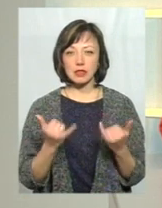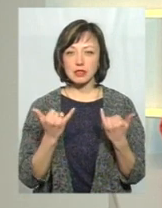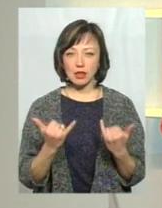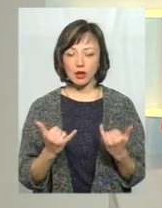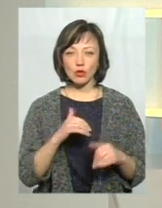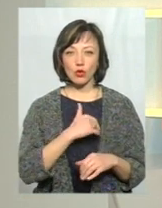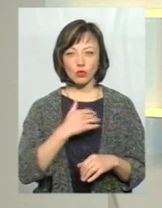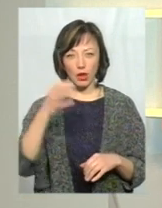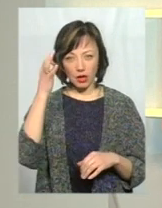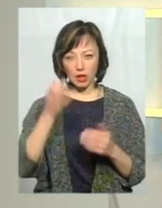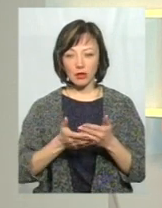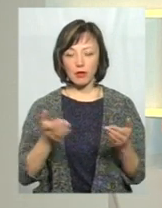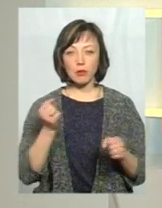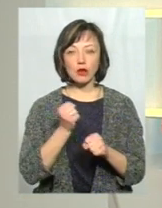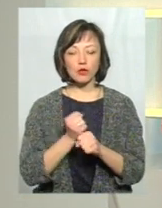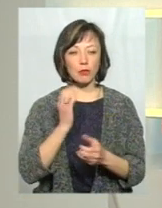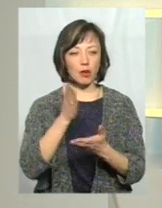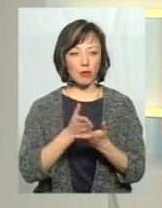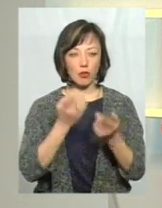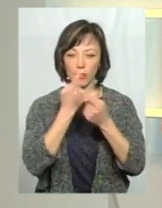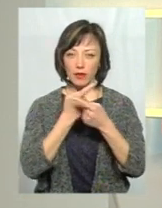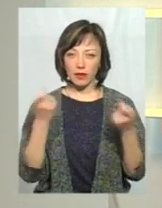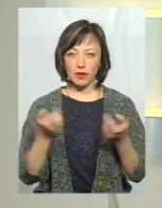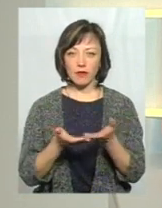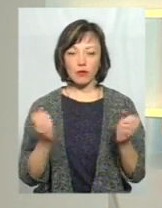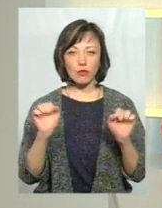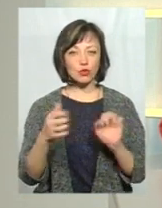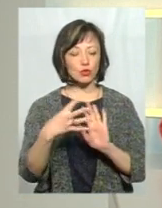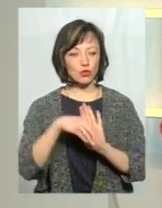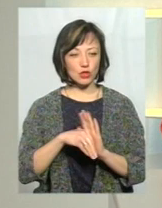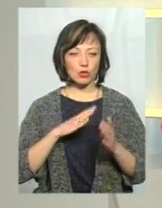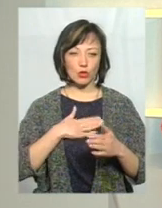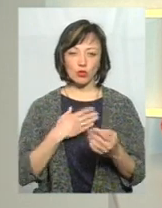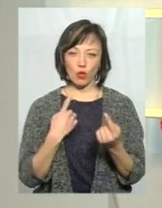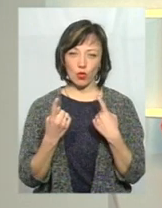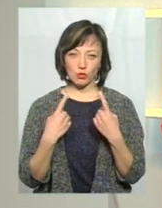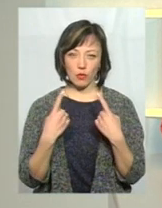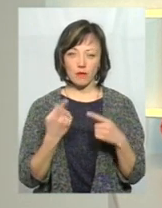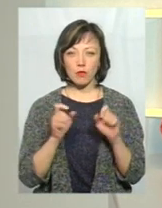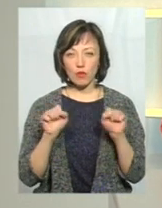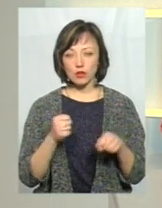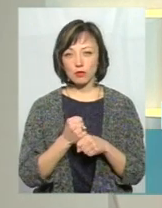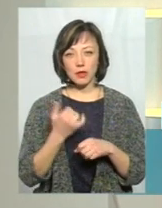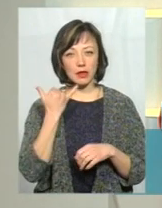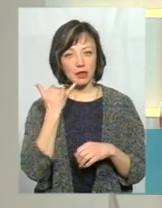зараз я хочу нагадати вам, що працюємо ми у прямому ефірі, тому ви можете долучитись до нашої розмови. Це можна зробити